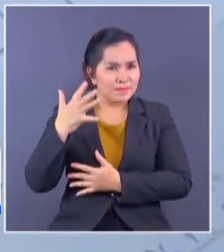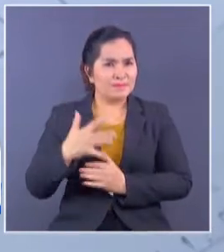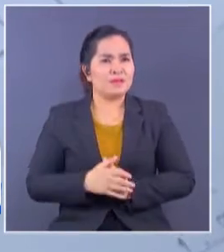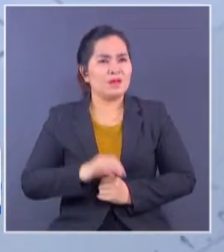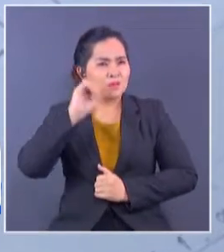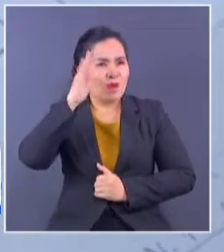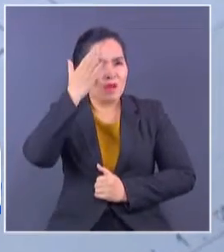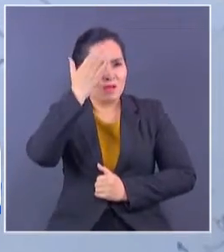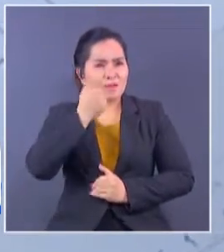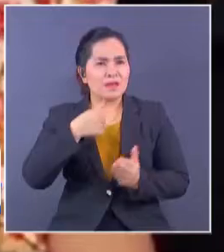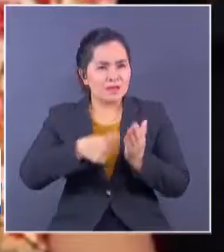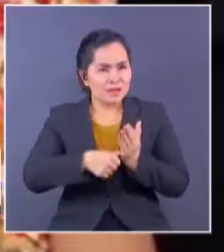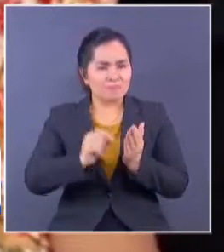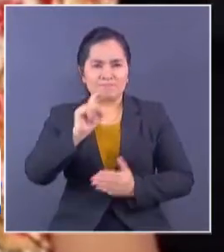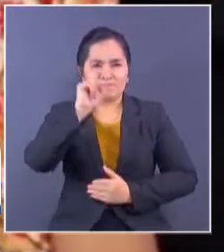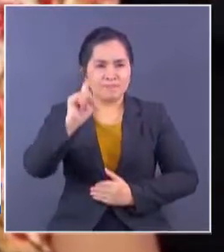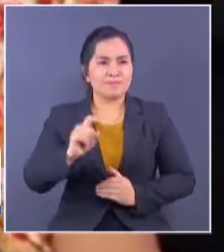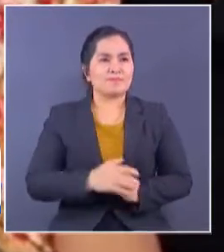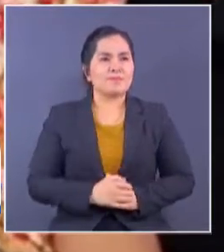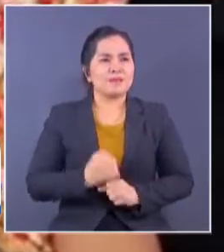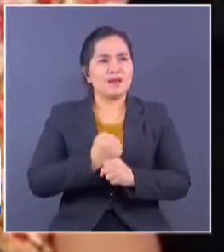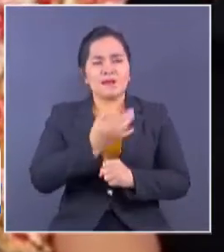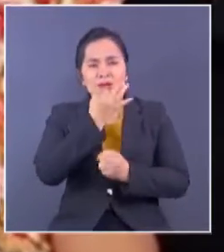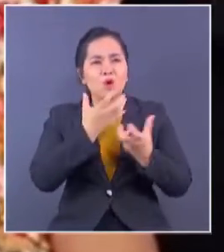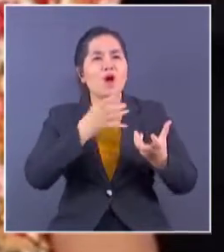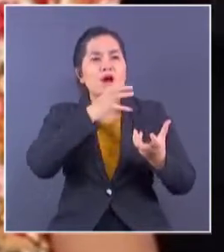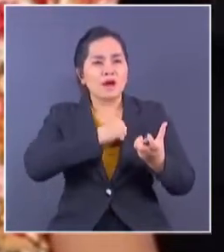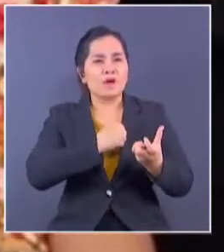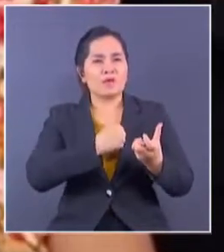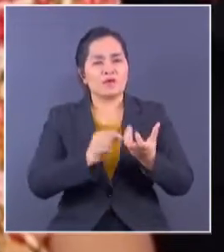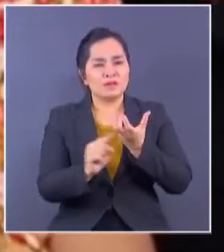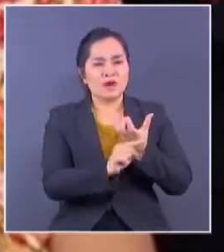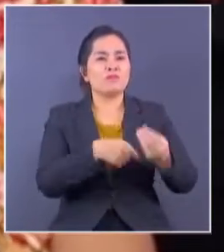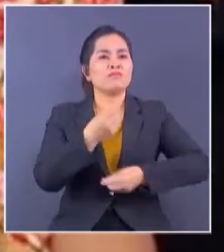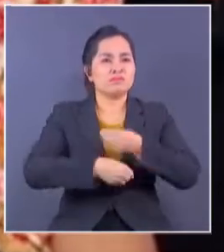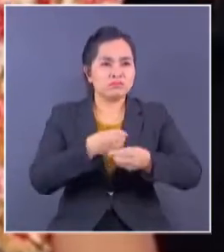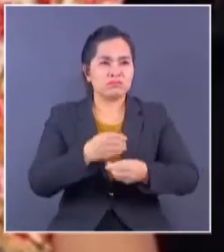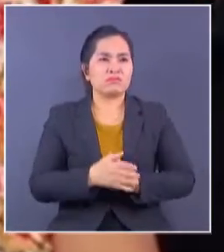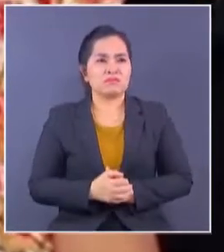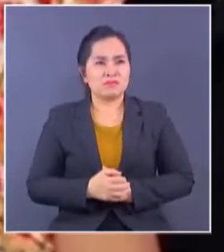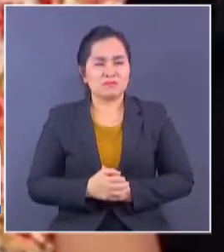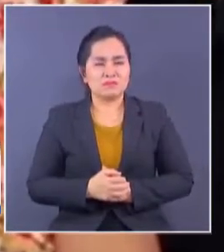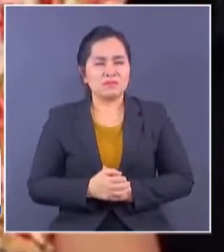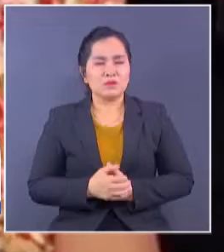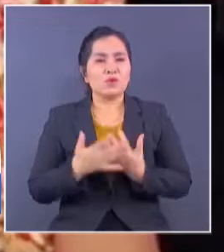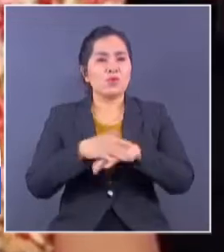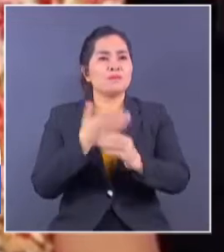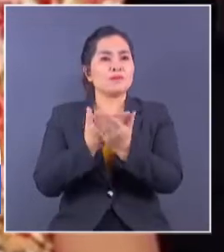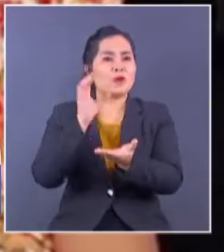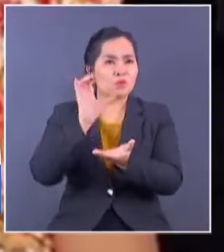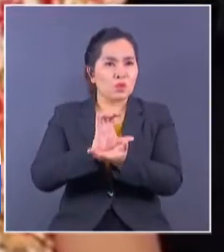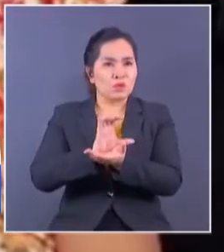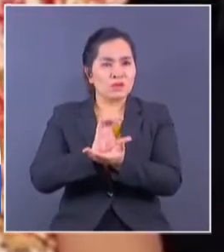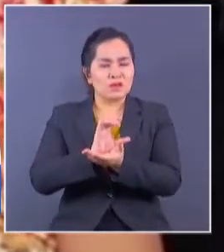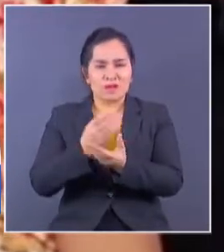ไม่เข้าใจครับอ่ะก็ต้องมีอาชีพเก็บของเขาขายเธอแล้วจะให้เขาจะให้ไปเป็น